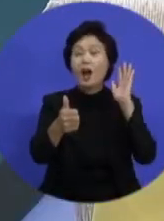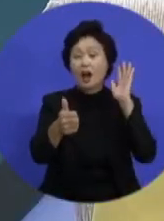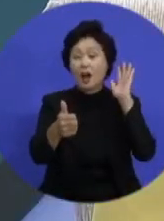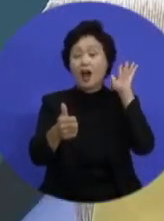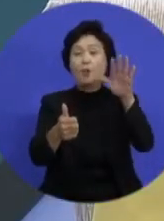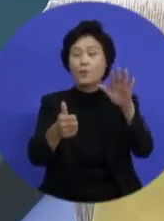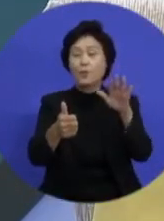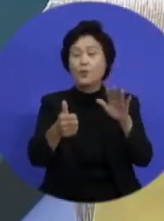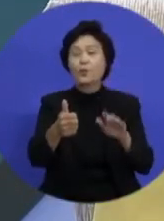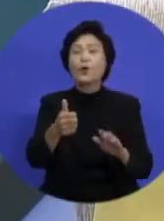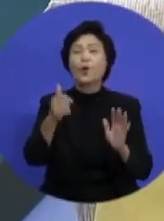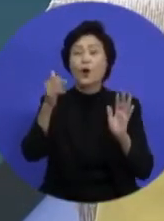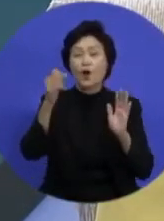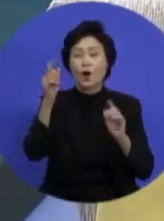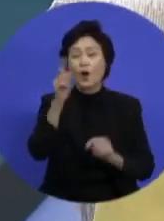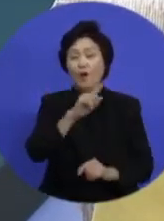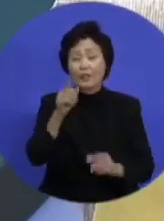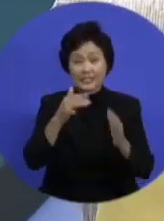뭐